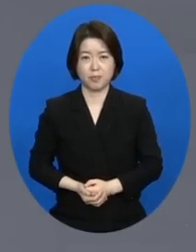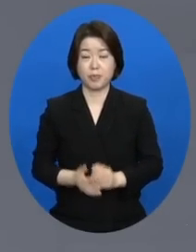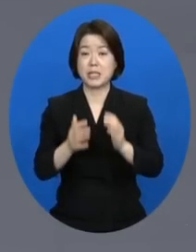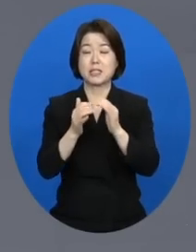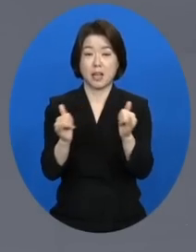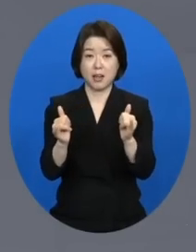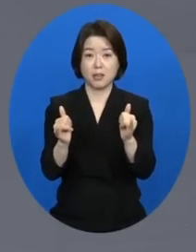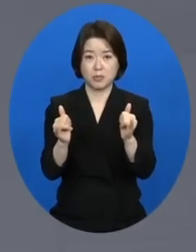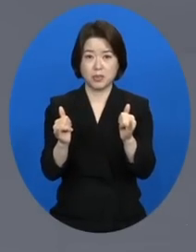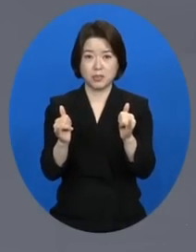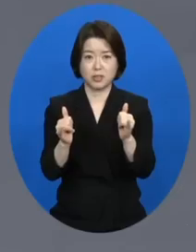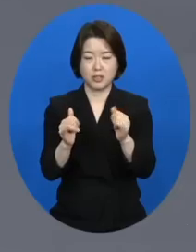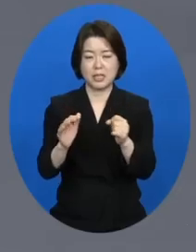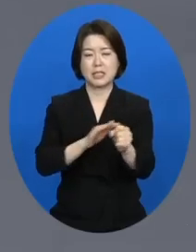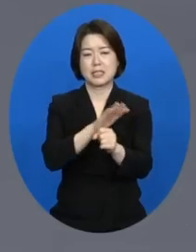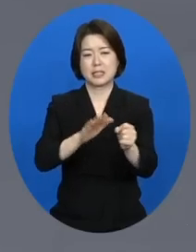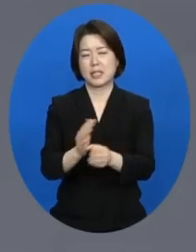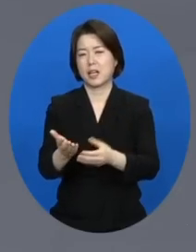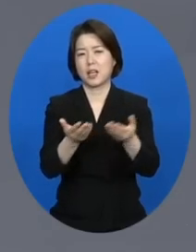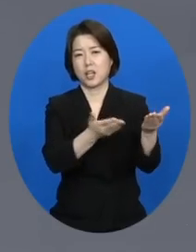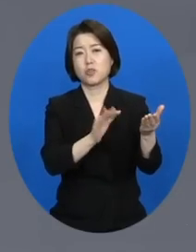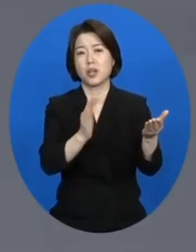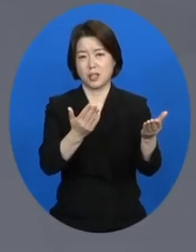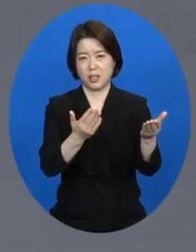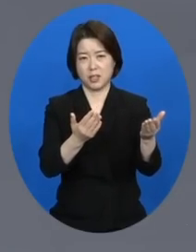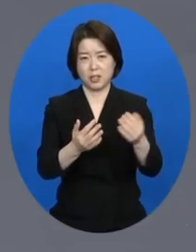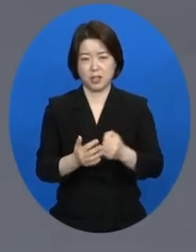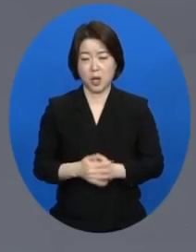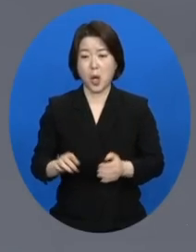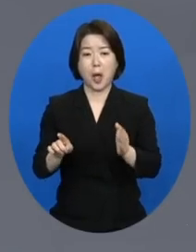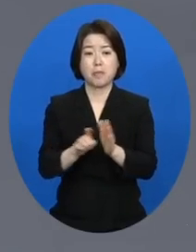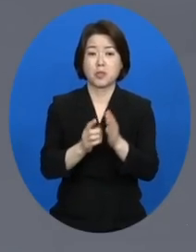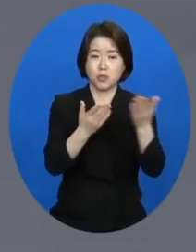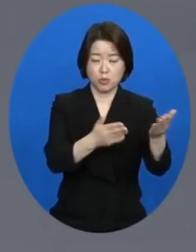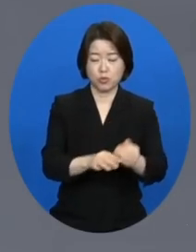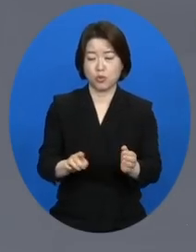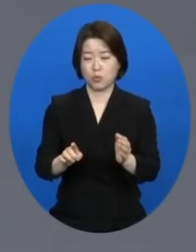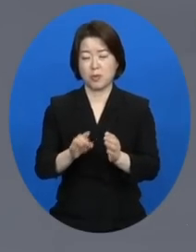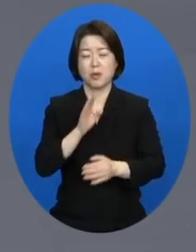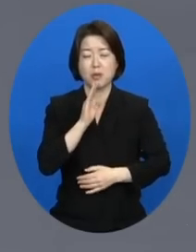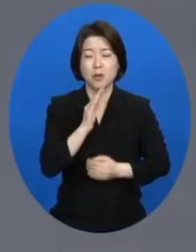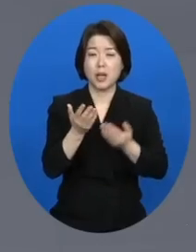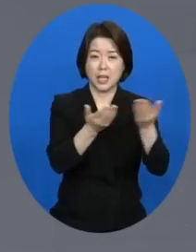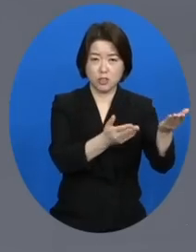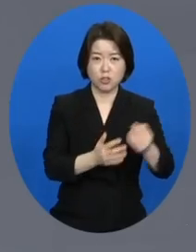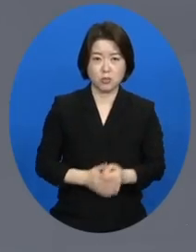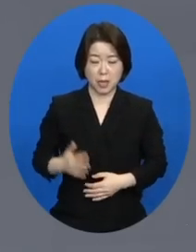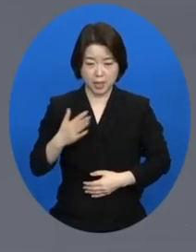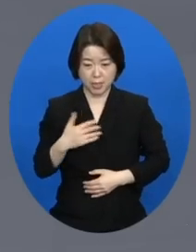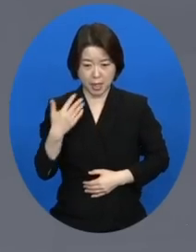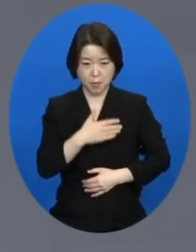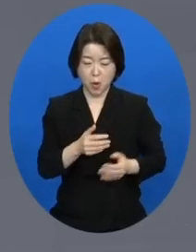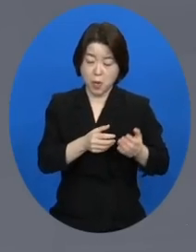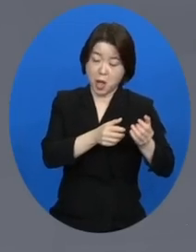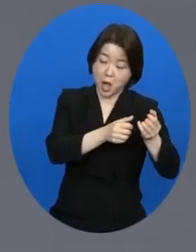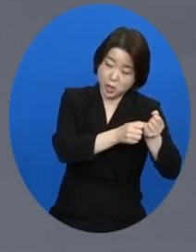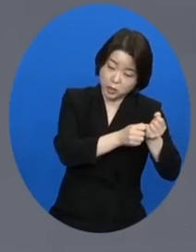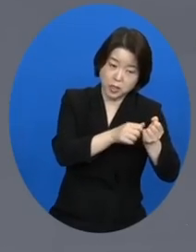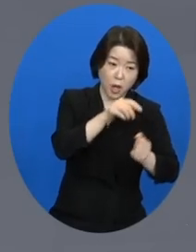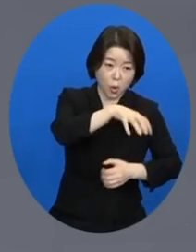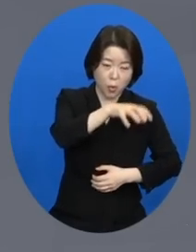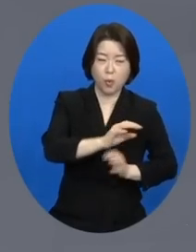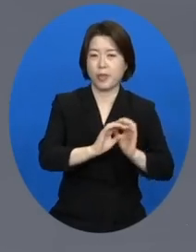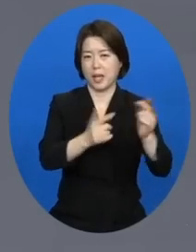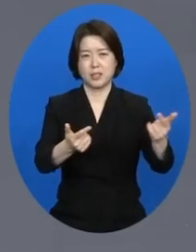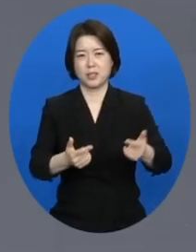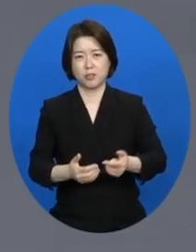사람은 사랑해야 될 대상이에요. 그냥 믿어주고 신뢰해주지만 내가 몸을 거기에 의지할 대상은 결코